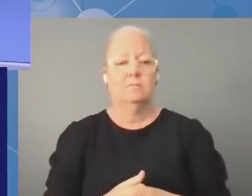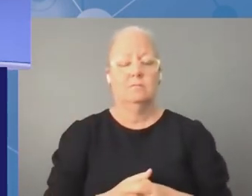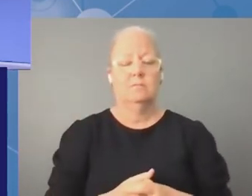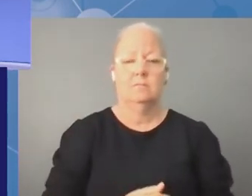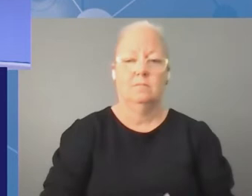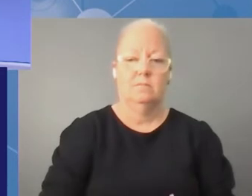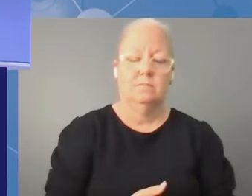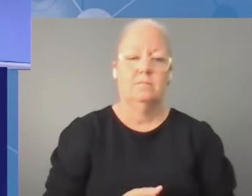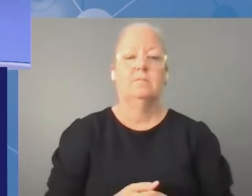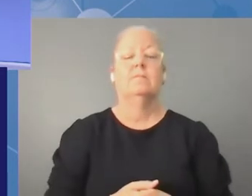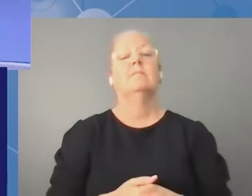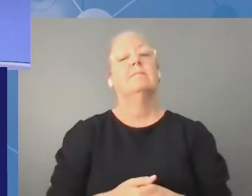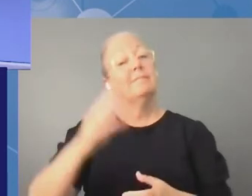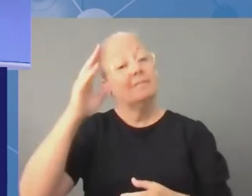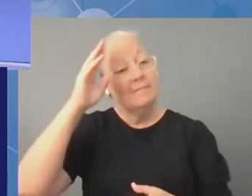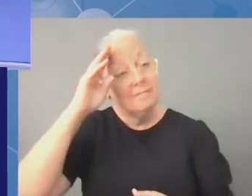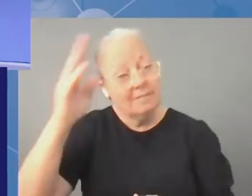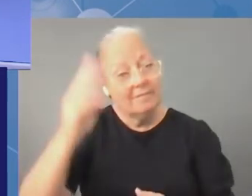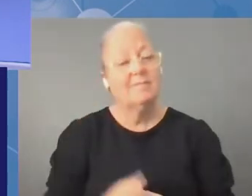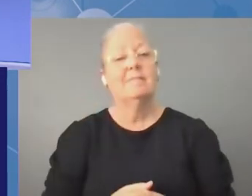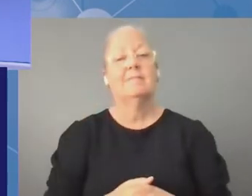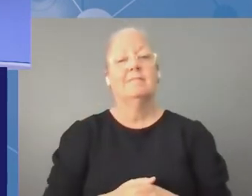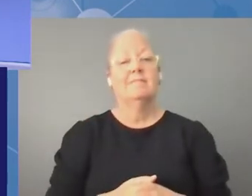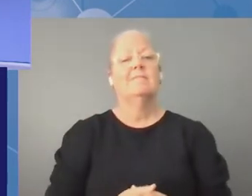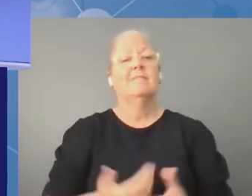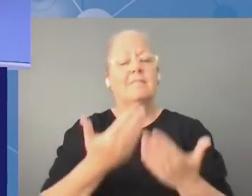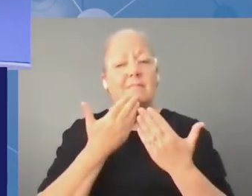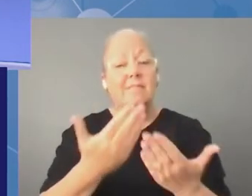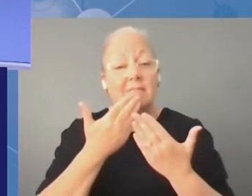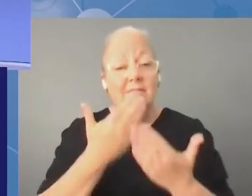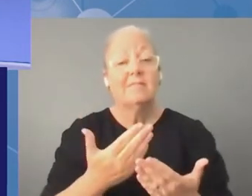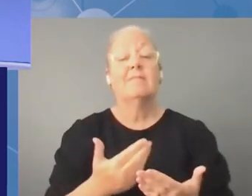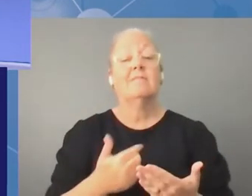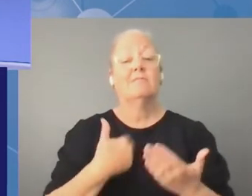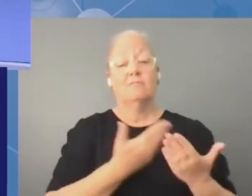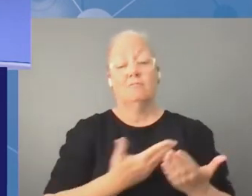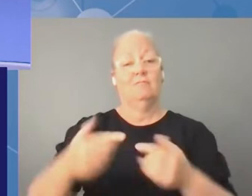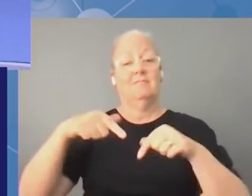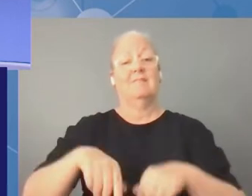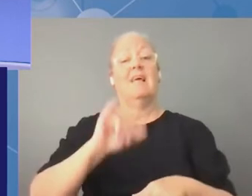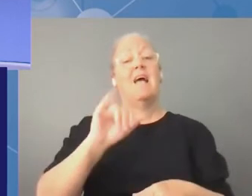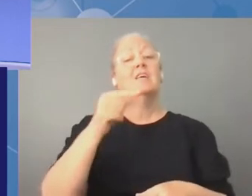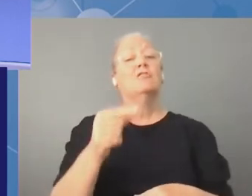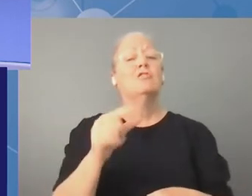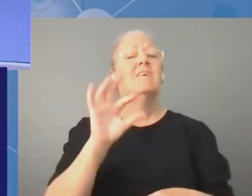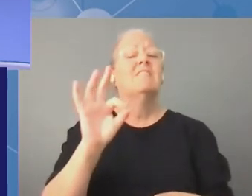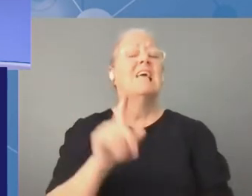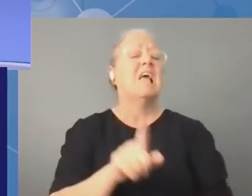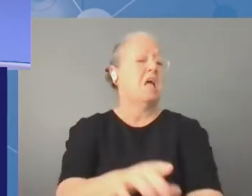مساء الخير. شكرا